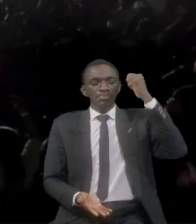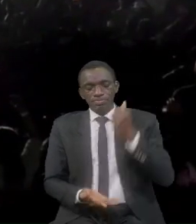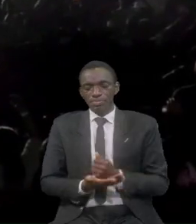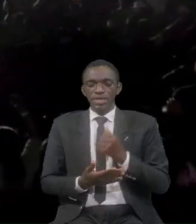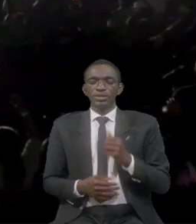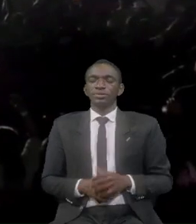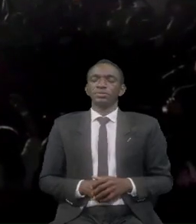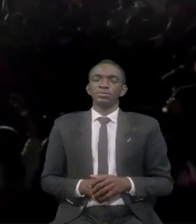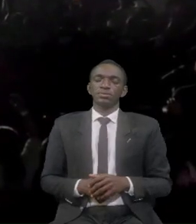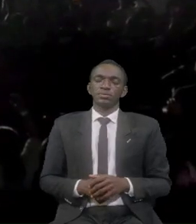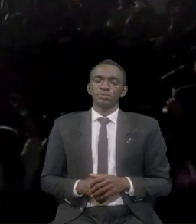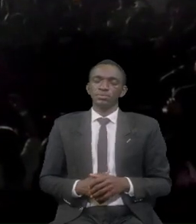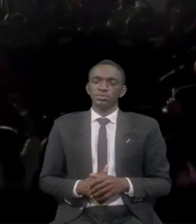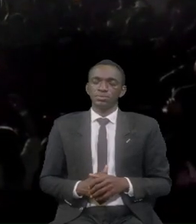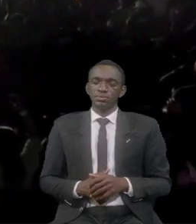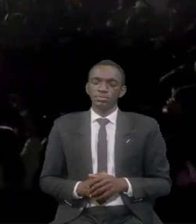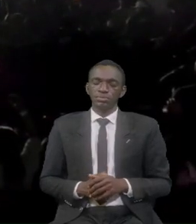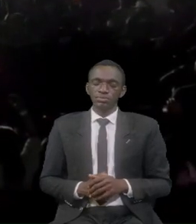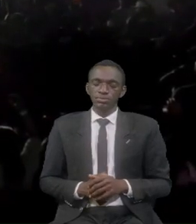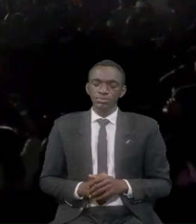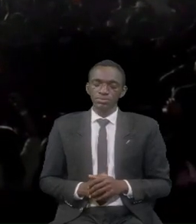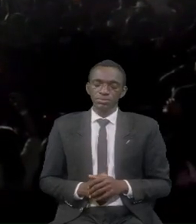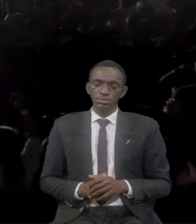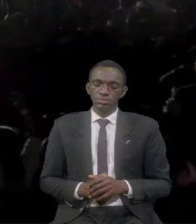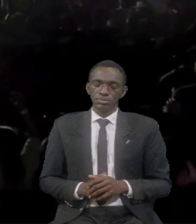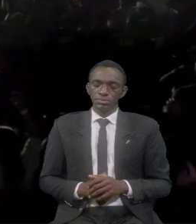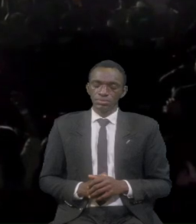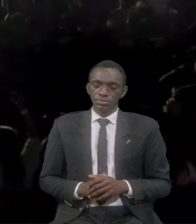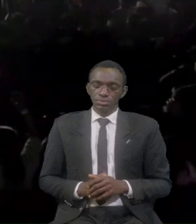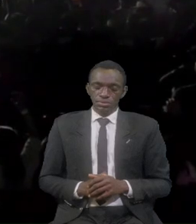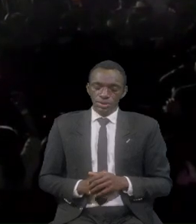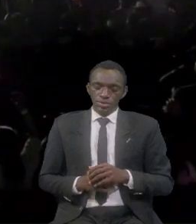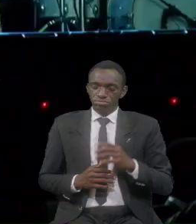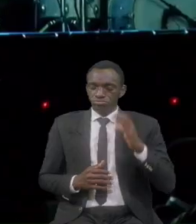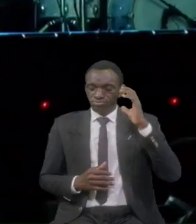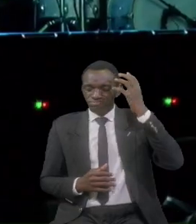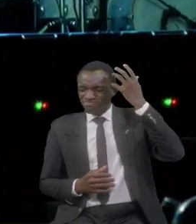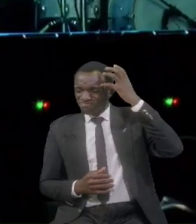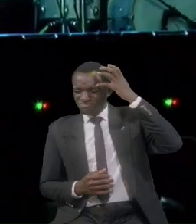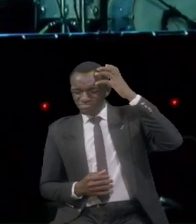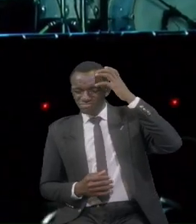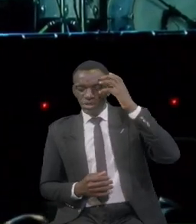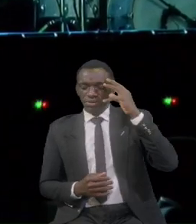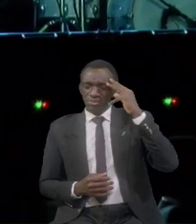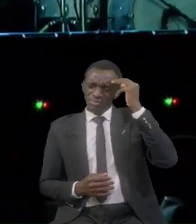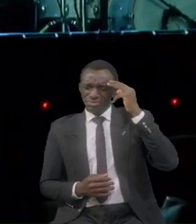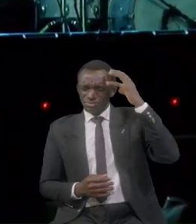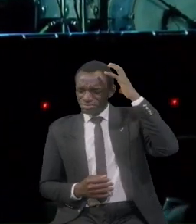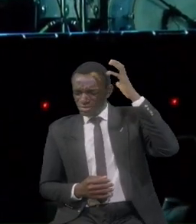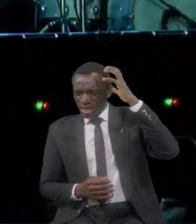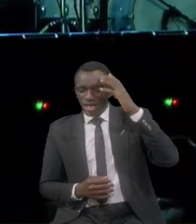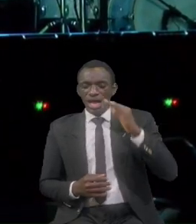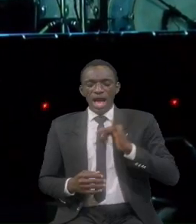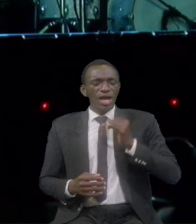sa Ginoo tanggalon niya gikan kanimo sa pangalan ni Jesus. Madness, I command you, come out in Jesus' name.